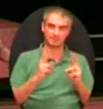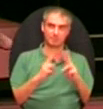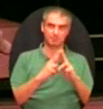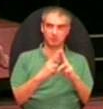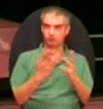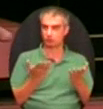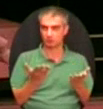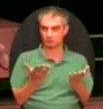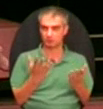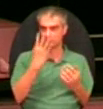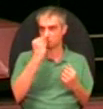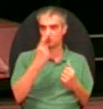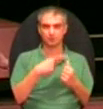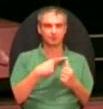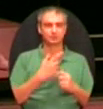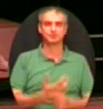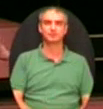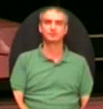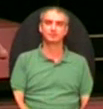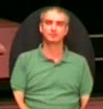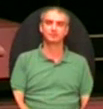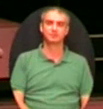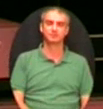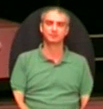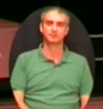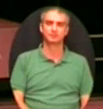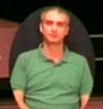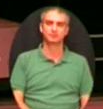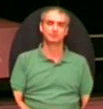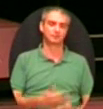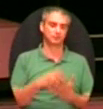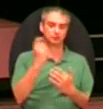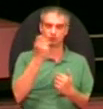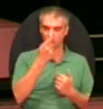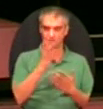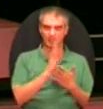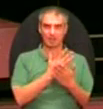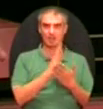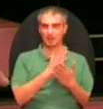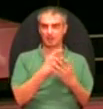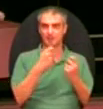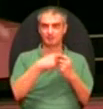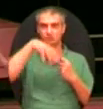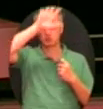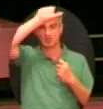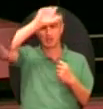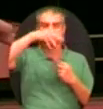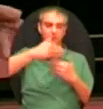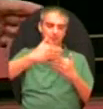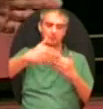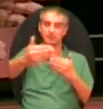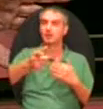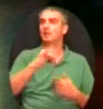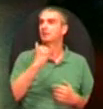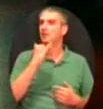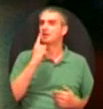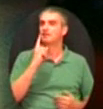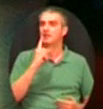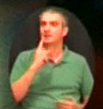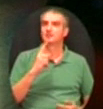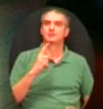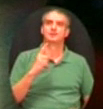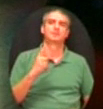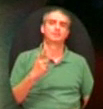הפגישות עם פוטין. לא, זה שני... זה ממשיך בשבת עם ההחלטה בעניין איראן. נכון, אבל אני